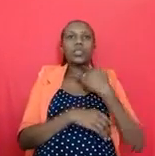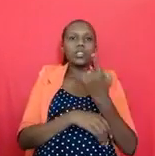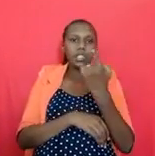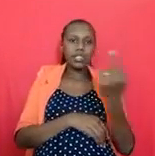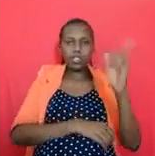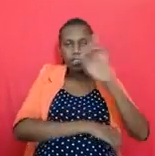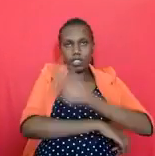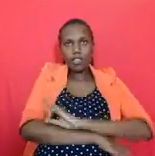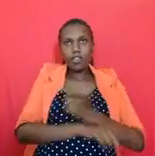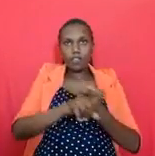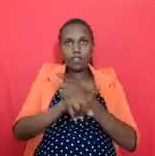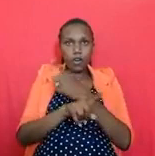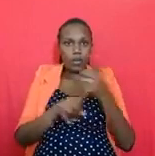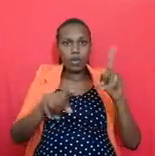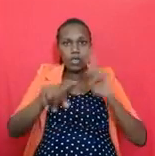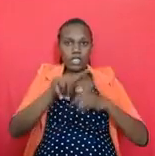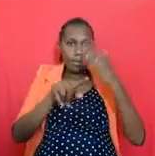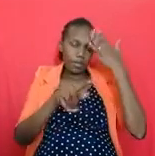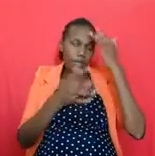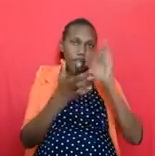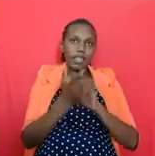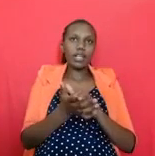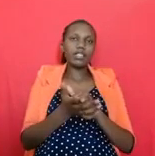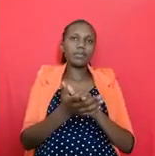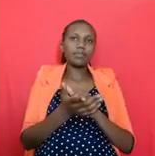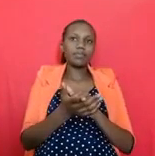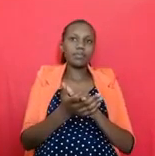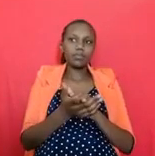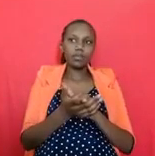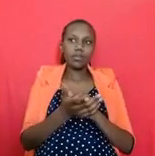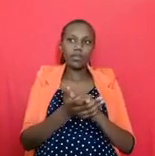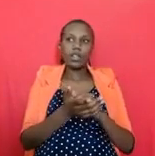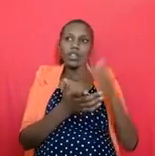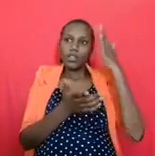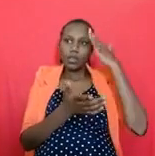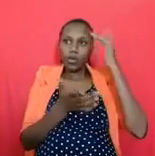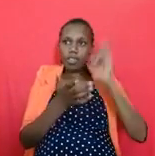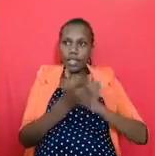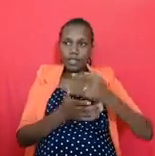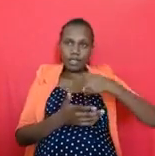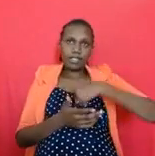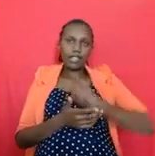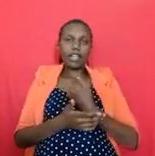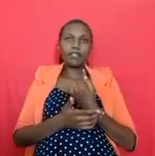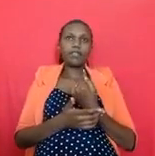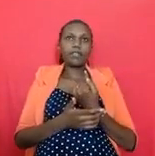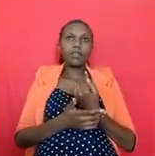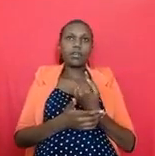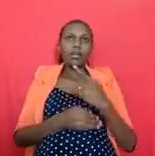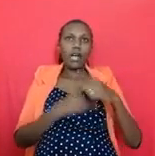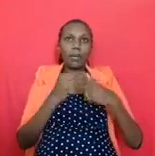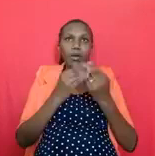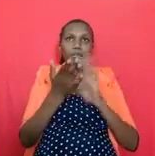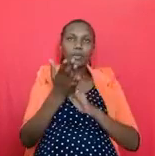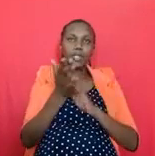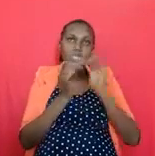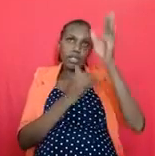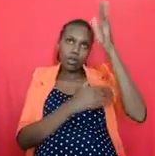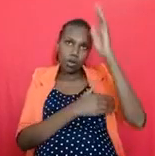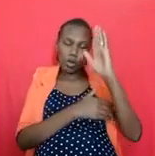muthenya na warikia kumenya uguo ri umenye nie uhoro waku wa guthathaiya